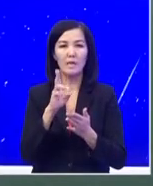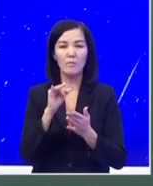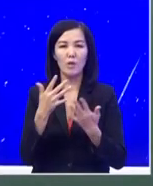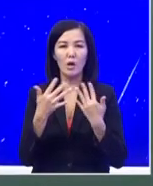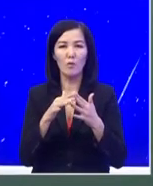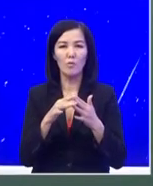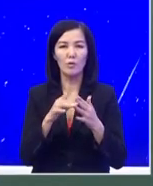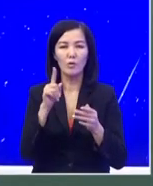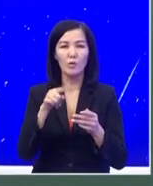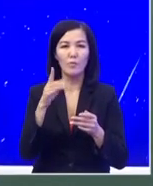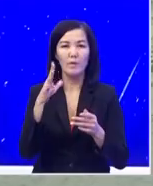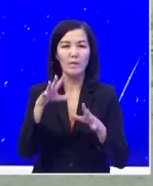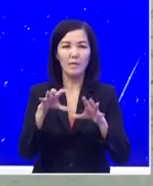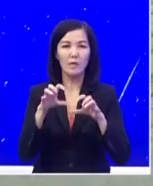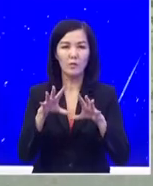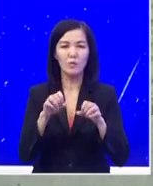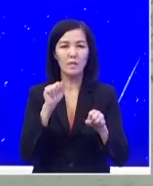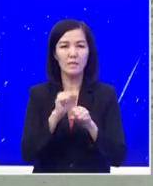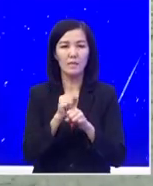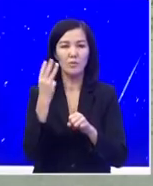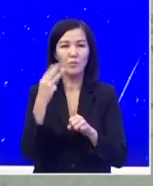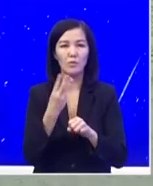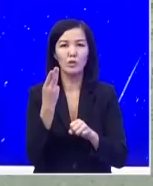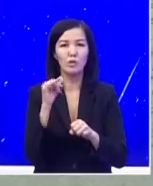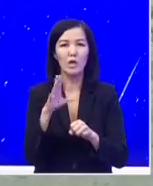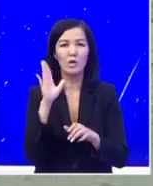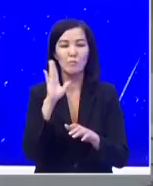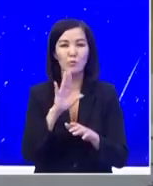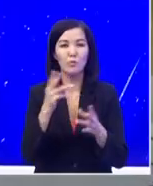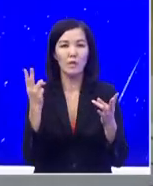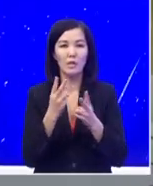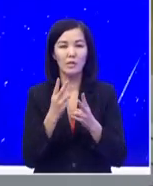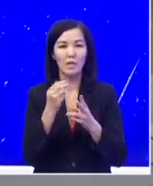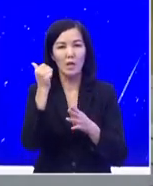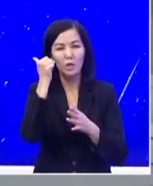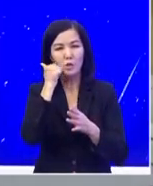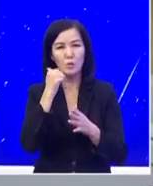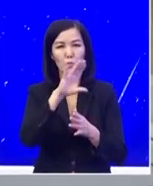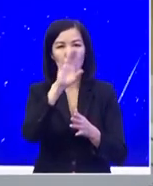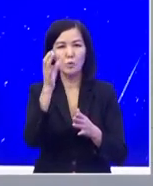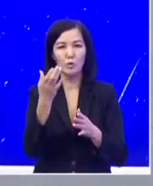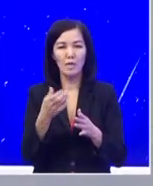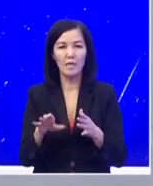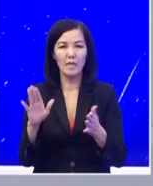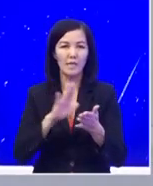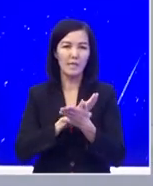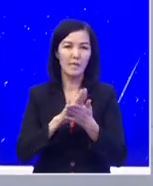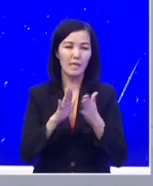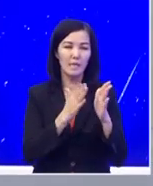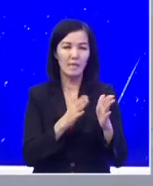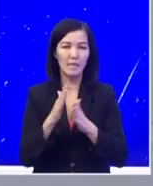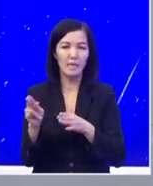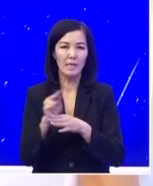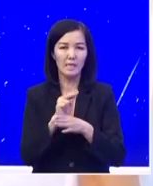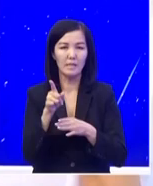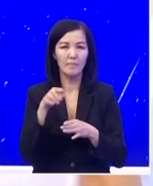нөмірі 5-ші насостық станциясына 30 шақырым су құбыры тиесілі. Тозығы жеткен су жүйелері ретке келсе, 1750 гектар